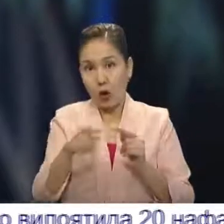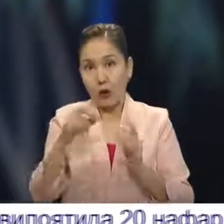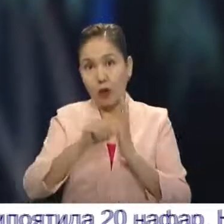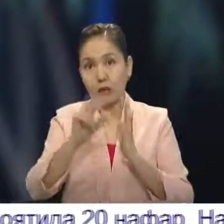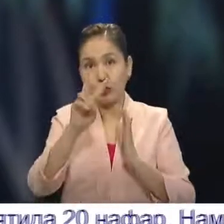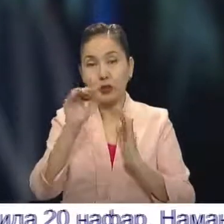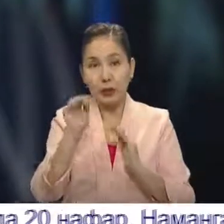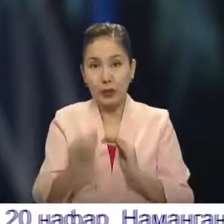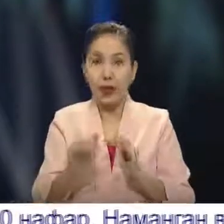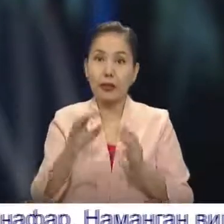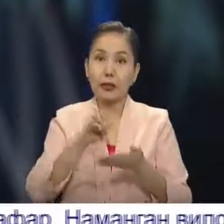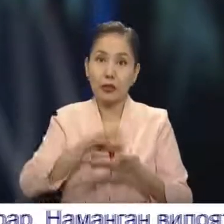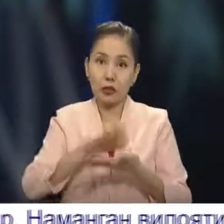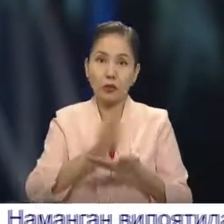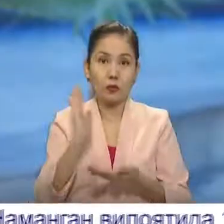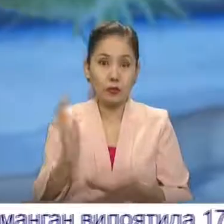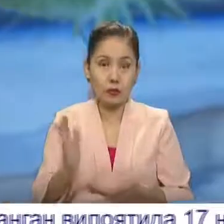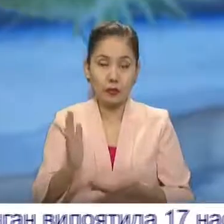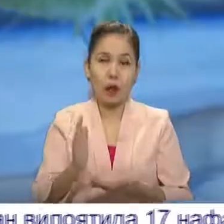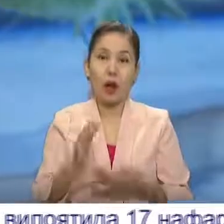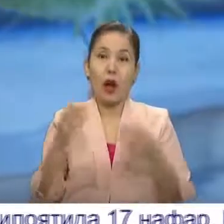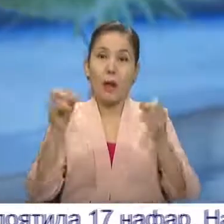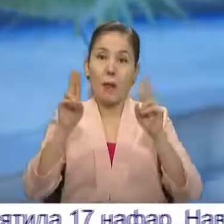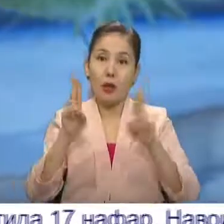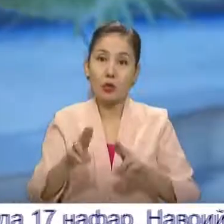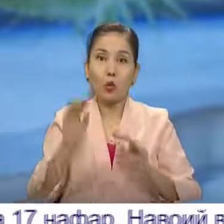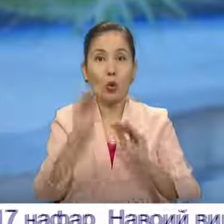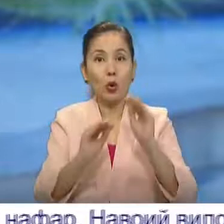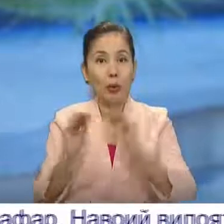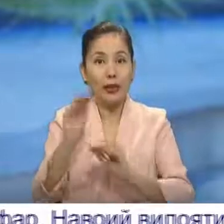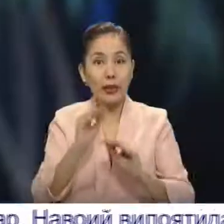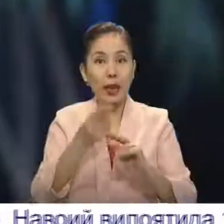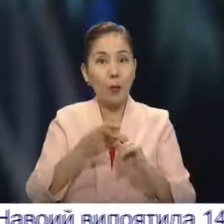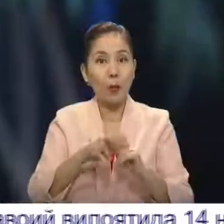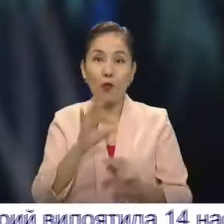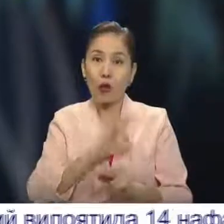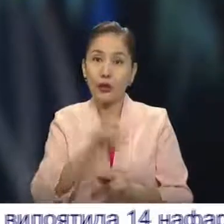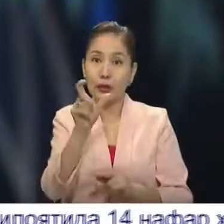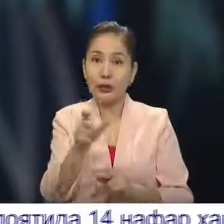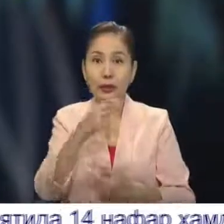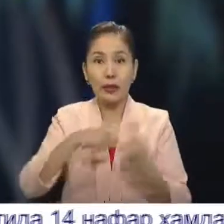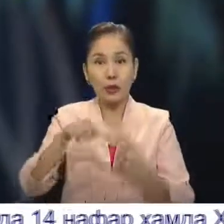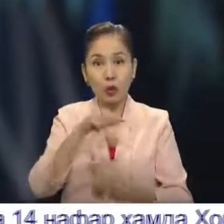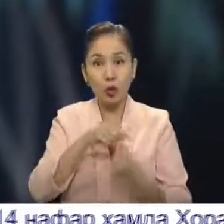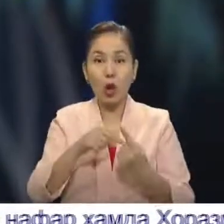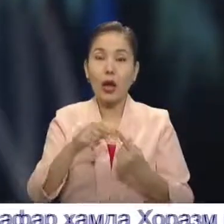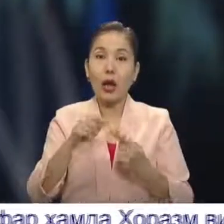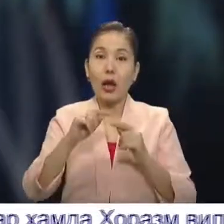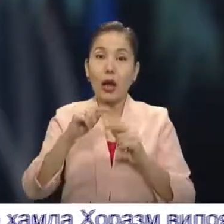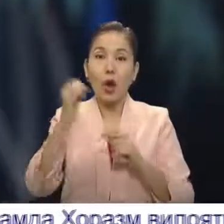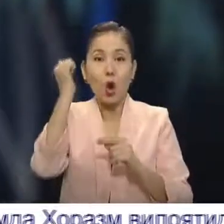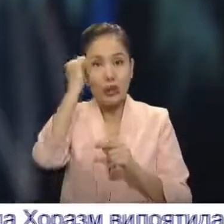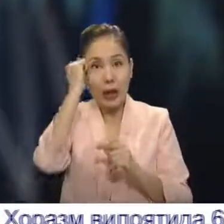62 mingtani tashkil etishi kutilmoqda. Mazkur qurilmalardan foydalanilganda tadbirkorlik subyektlaridan fiskal